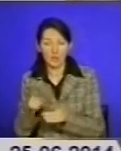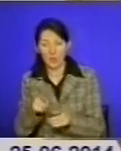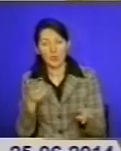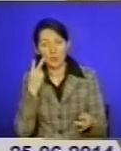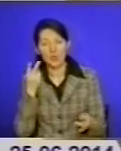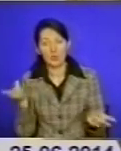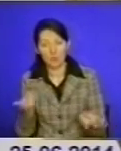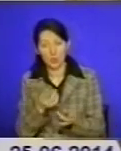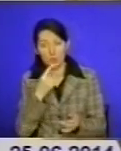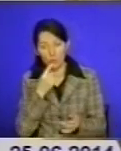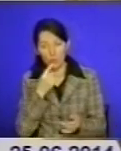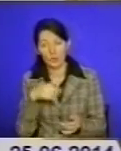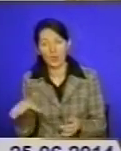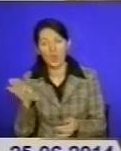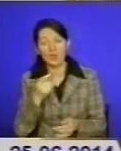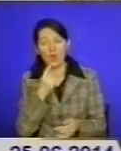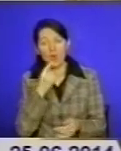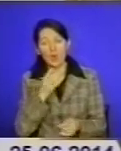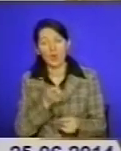під час акції буде